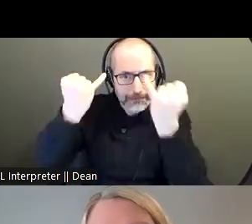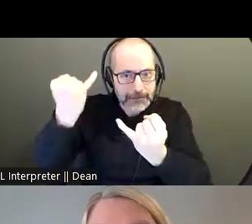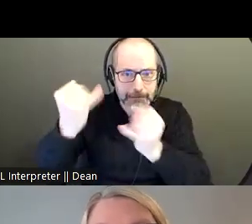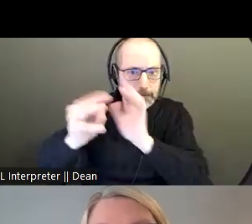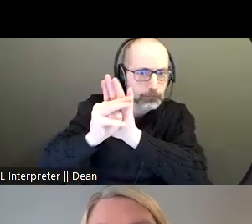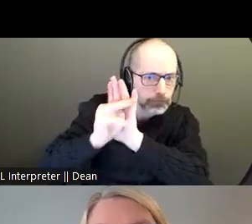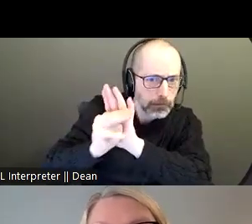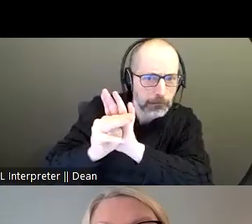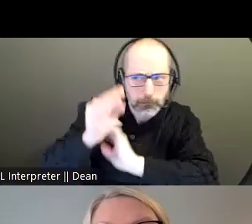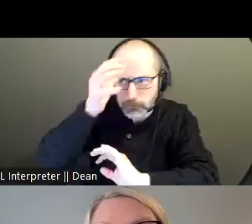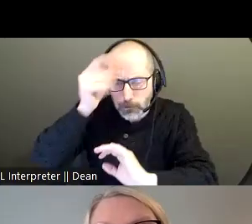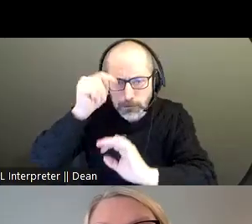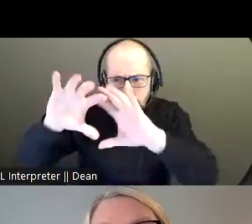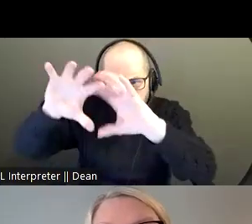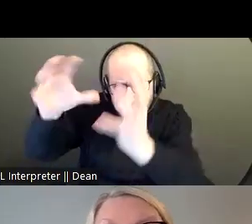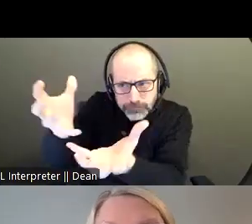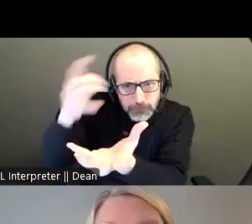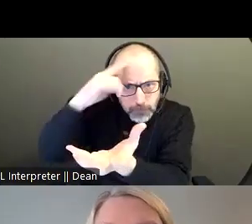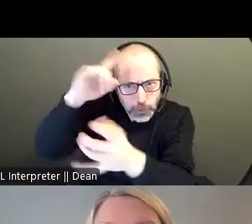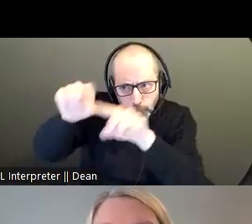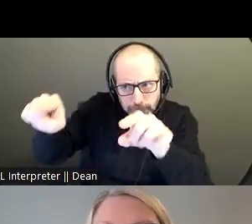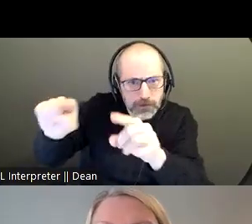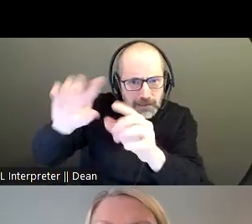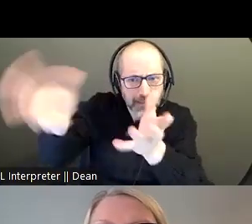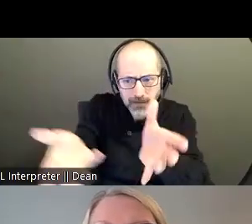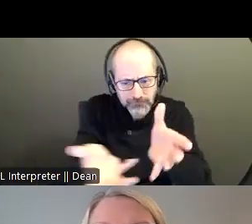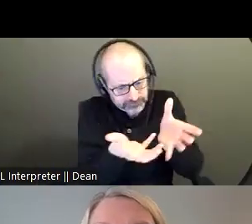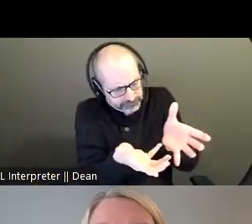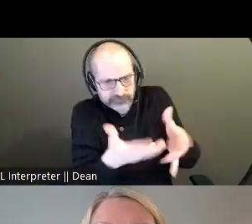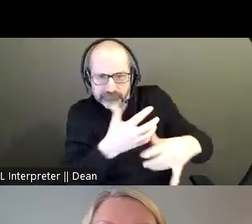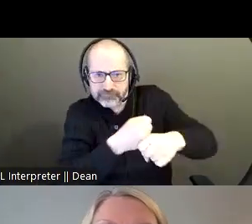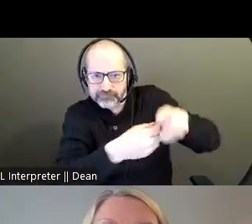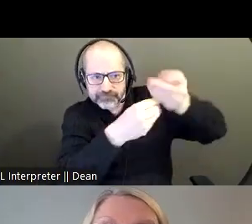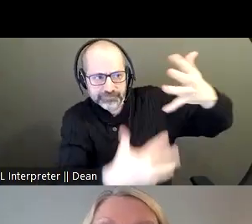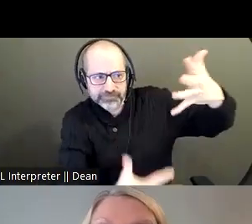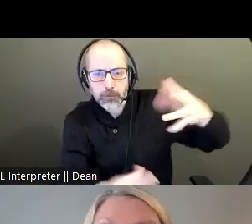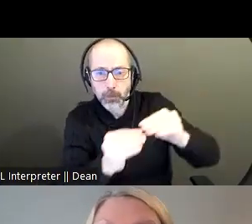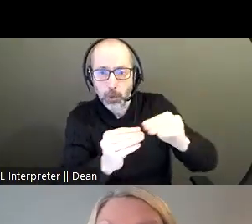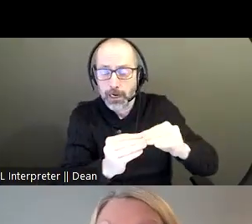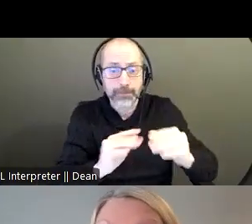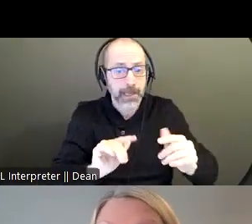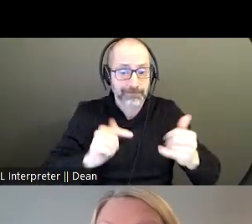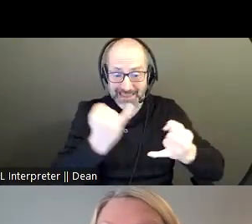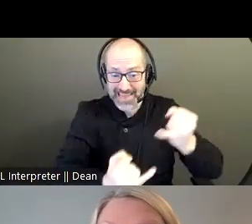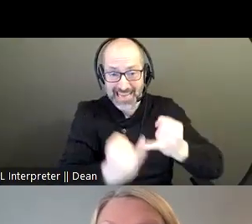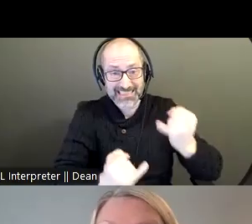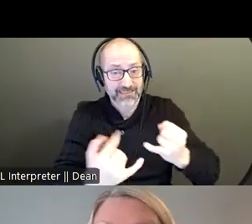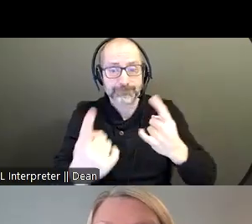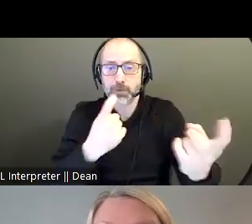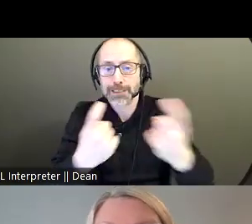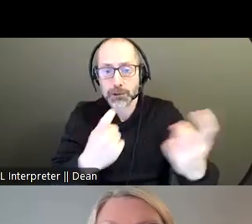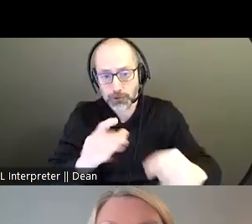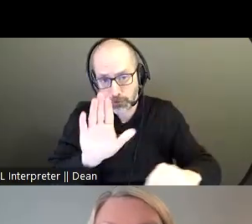aux implications pour la pratique et nous passerons à une conclusion, puis une période de questions.